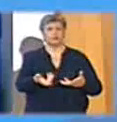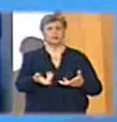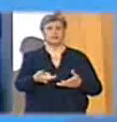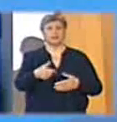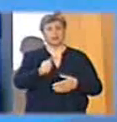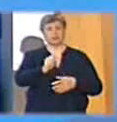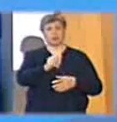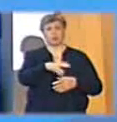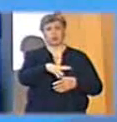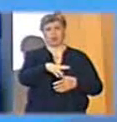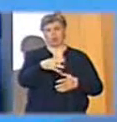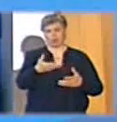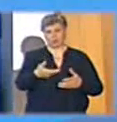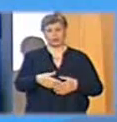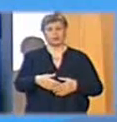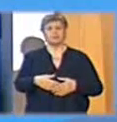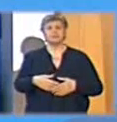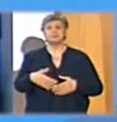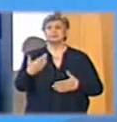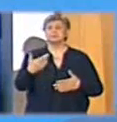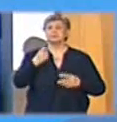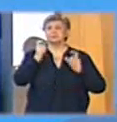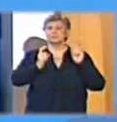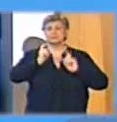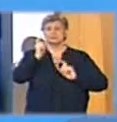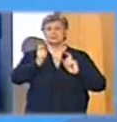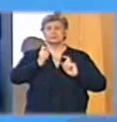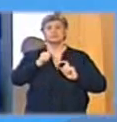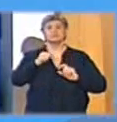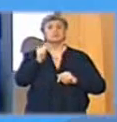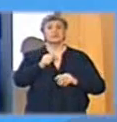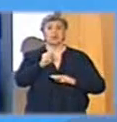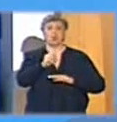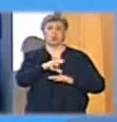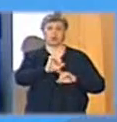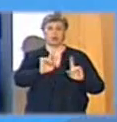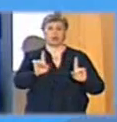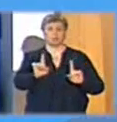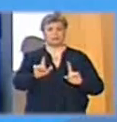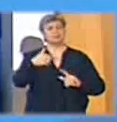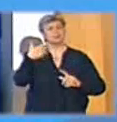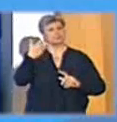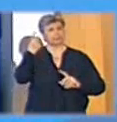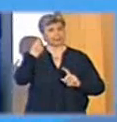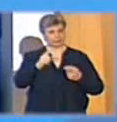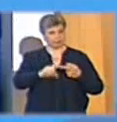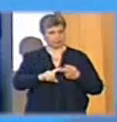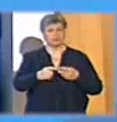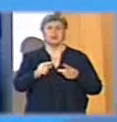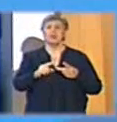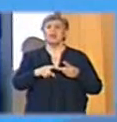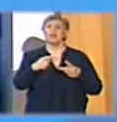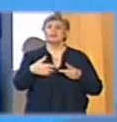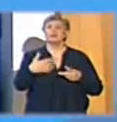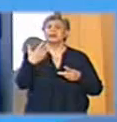υπάρχουν οι απόψεις και της απλής αναλογικής με κατάργηση του μπόνους. Υπάρχει η άποψη να